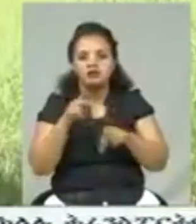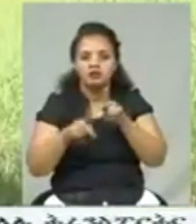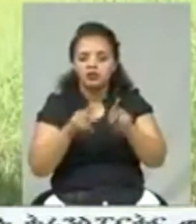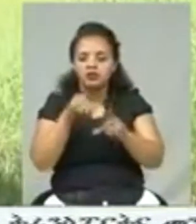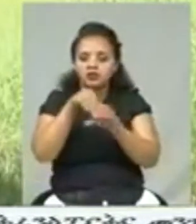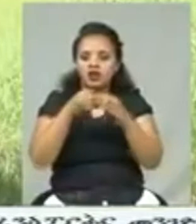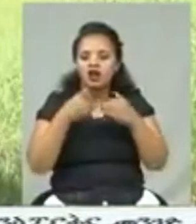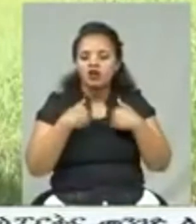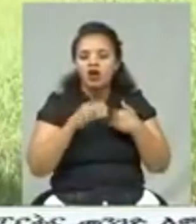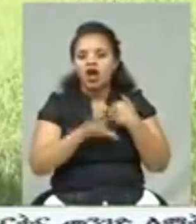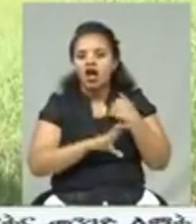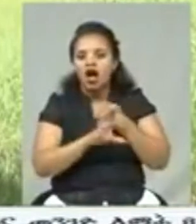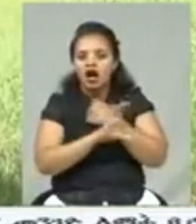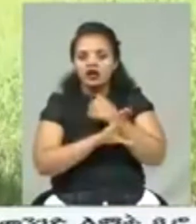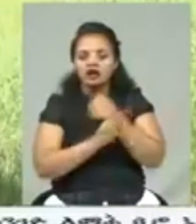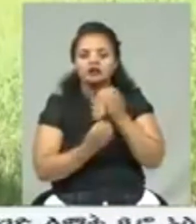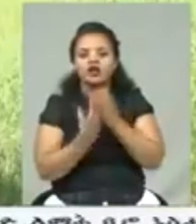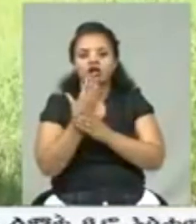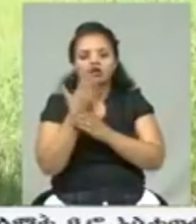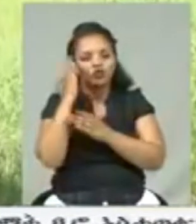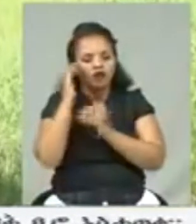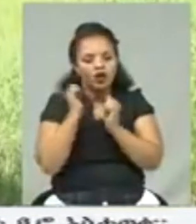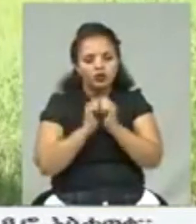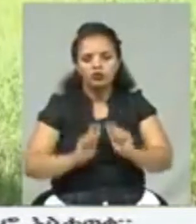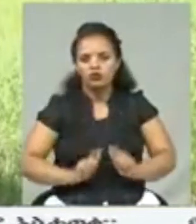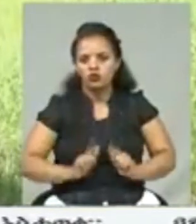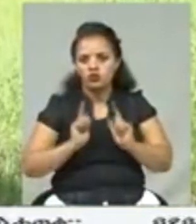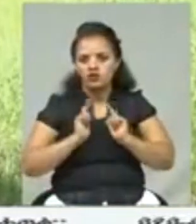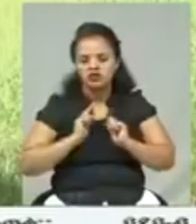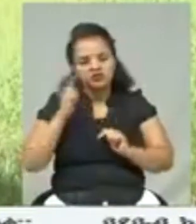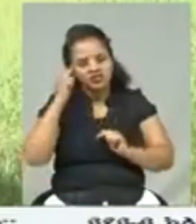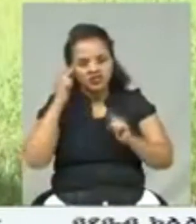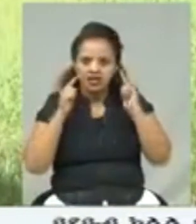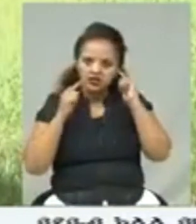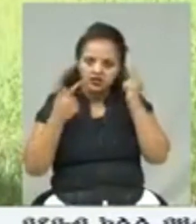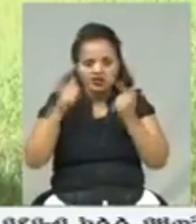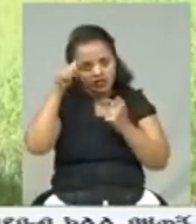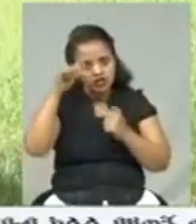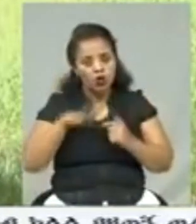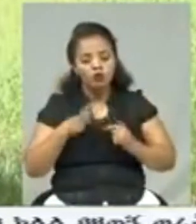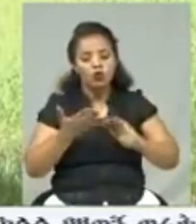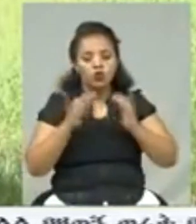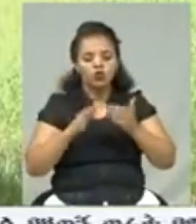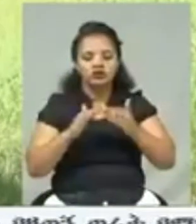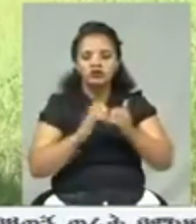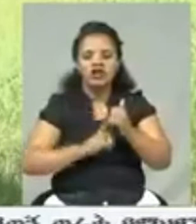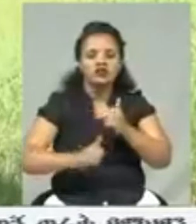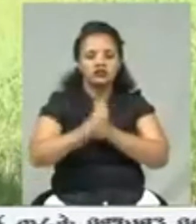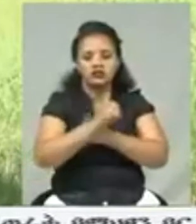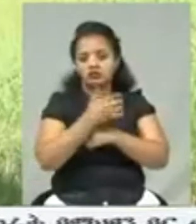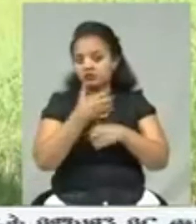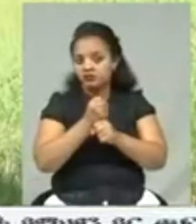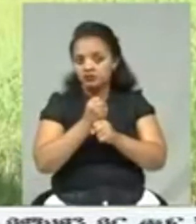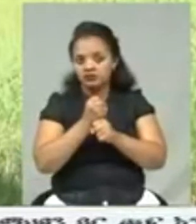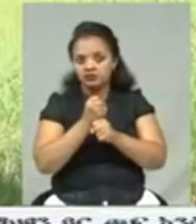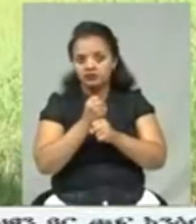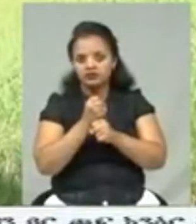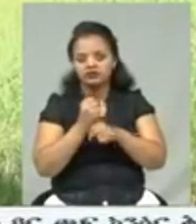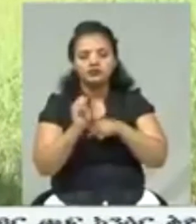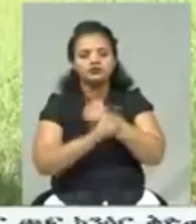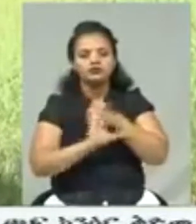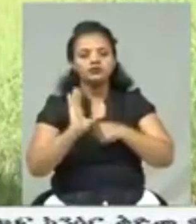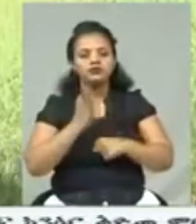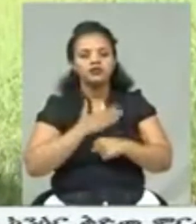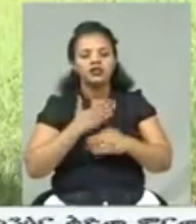ውስጥ ያለውን ሀገር በቀል እውቀቱን አብሮ መኖርን፣ መተሳሰብን፣ ሰው መሆንን የሚያስቀድመውን ብንይዝ